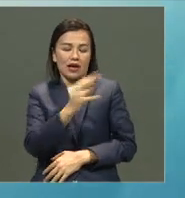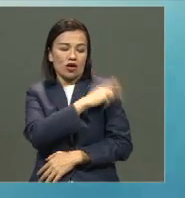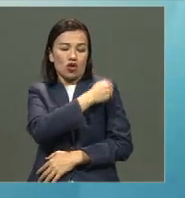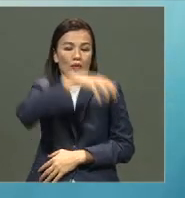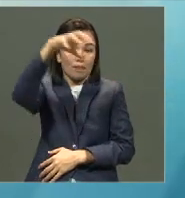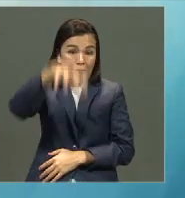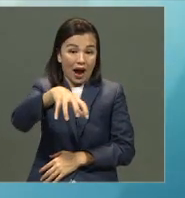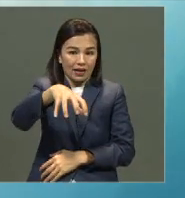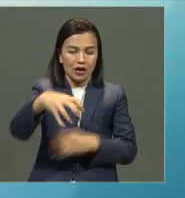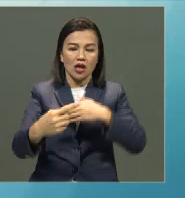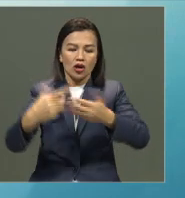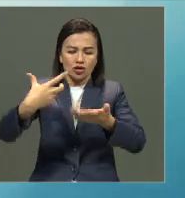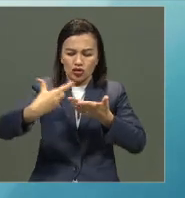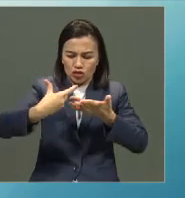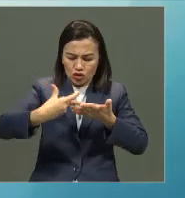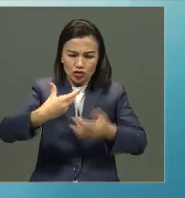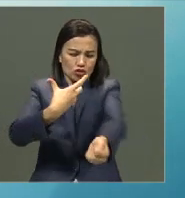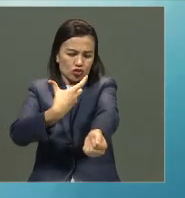นะครับก็ไปเจาะเลือดที่โรงพยาบาลรัฐอีกแห่งหนึ่งใช้เวลาอีก10